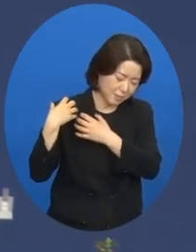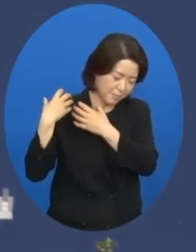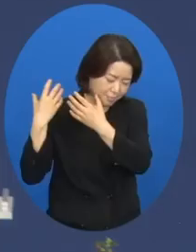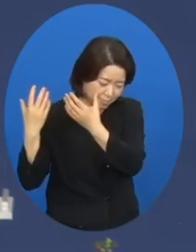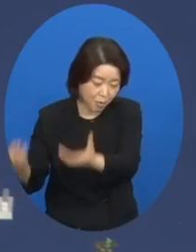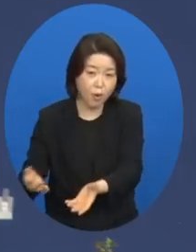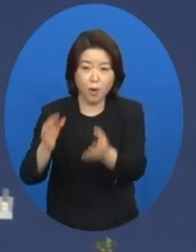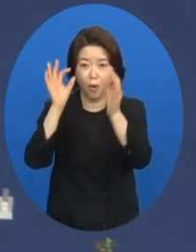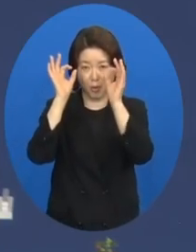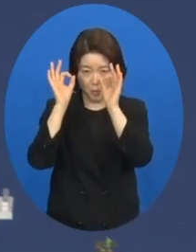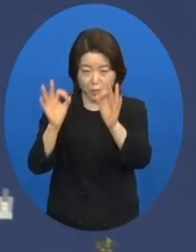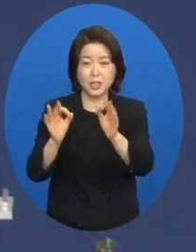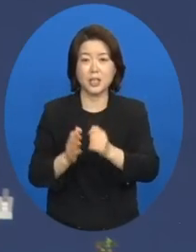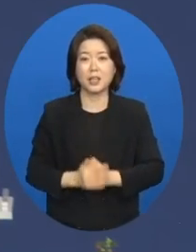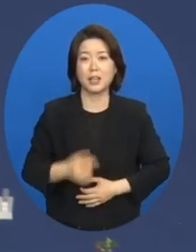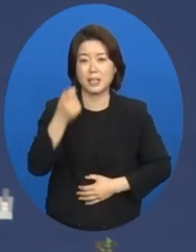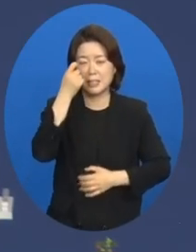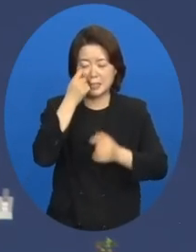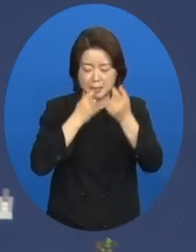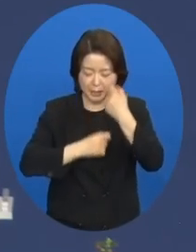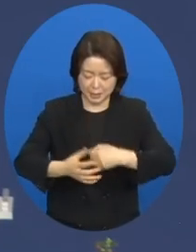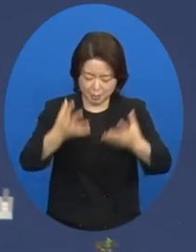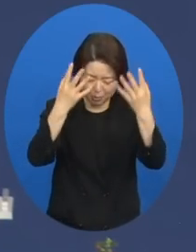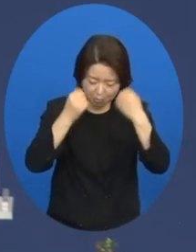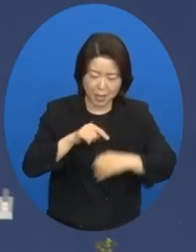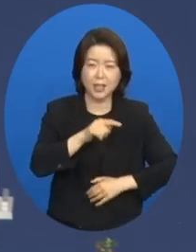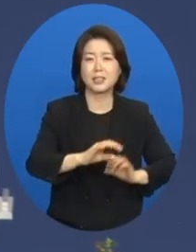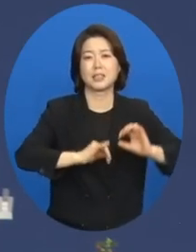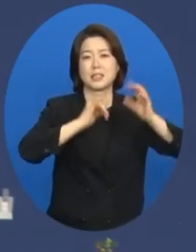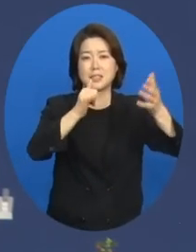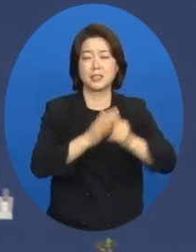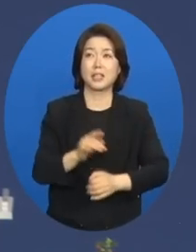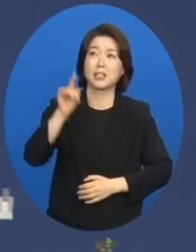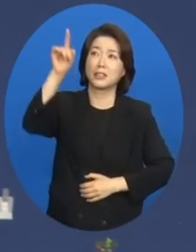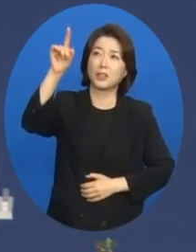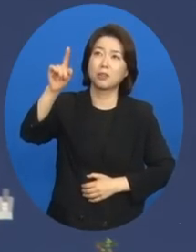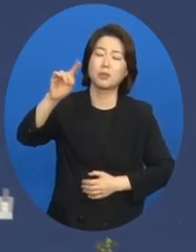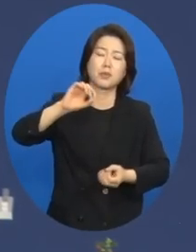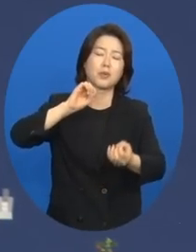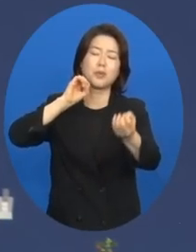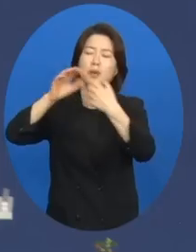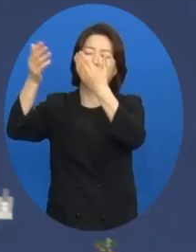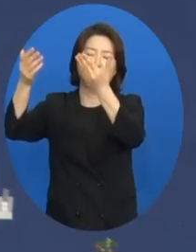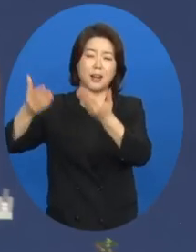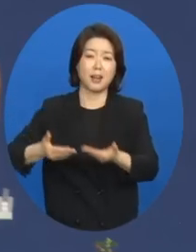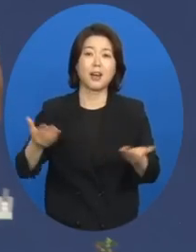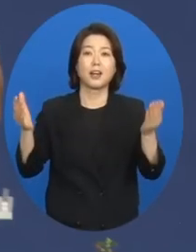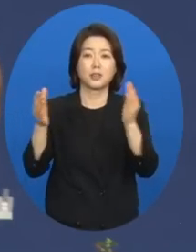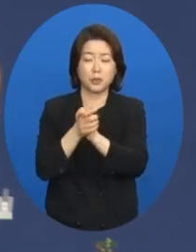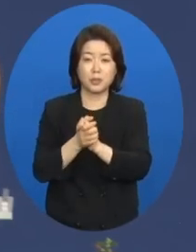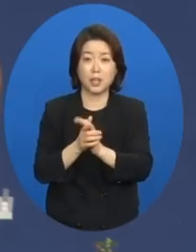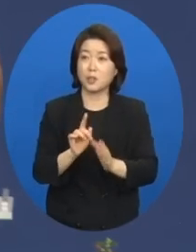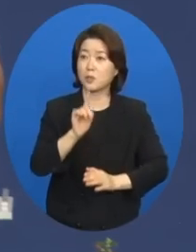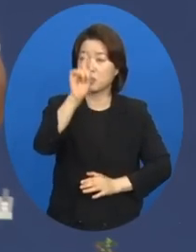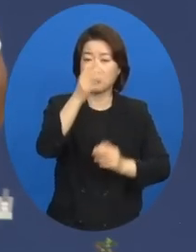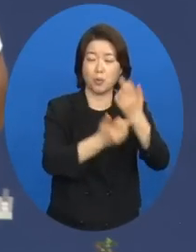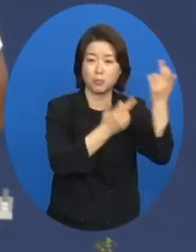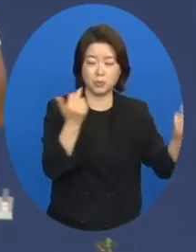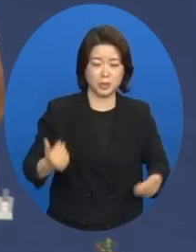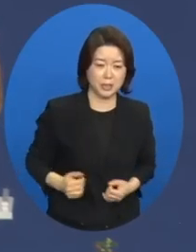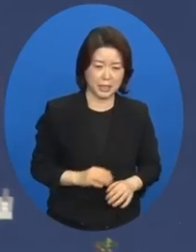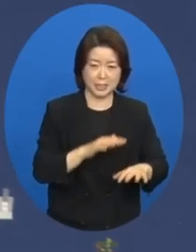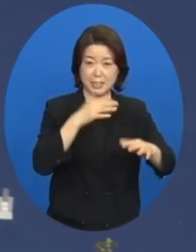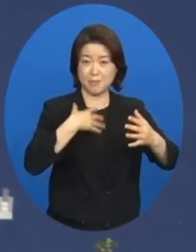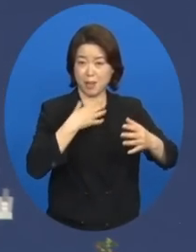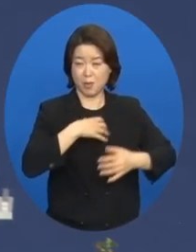보니 슬픔 많은 이 세상도 천국으로 화하도다. 아멘. 높은 산이 거친들이 초막이나